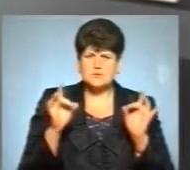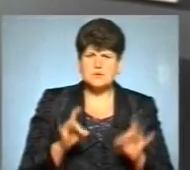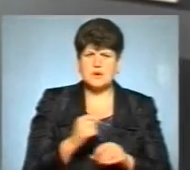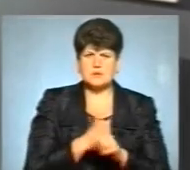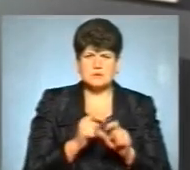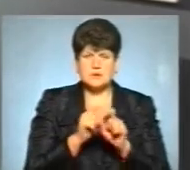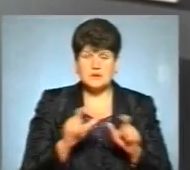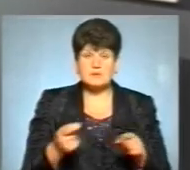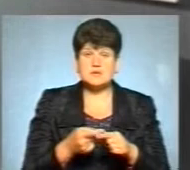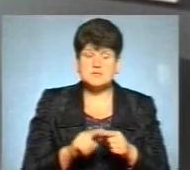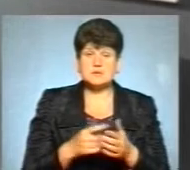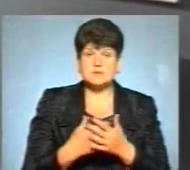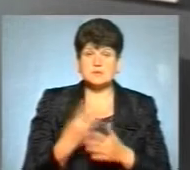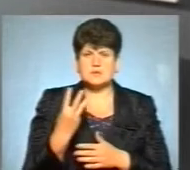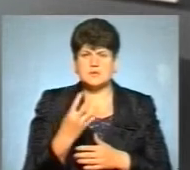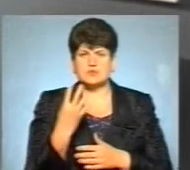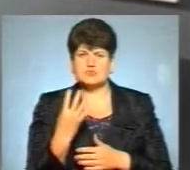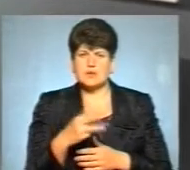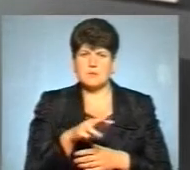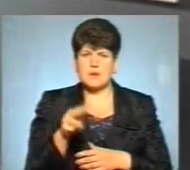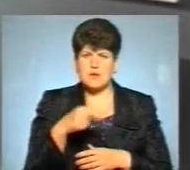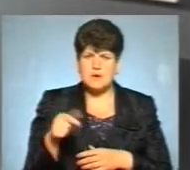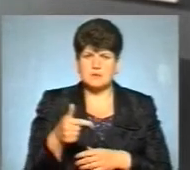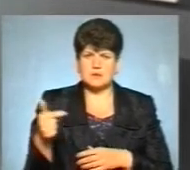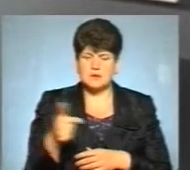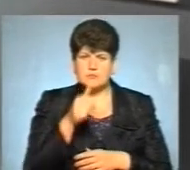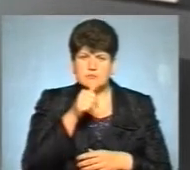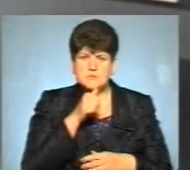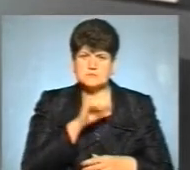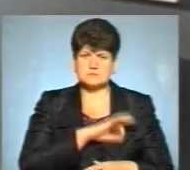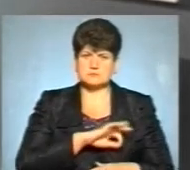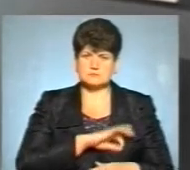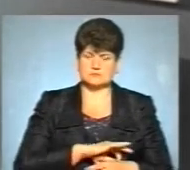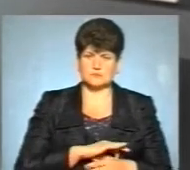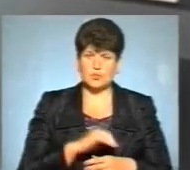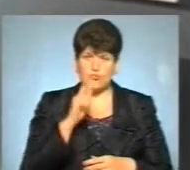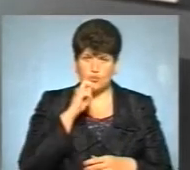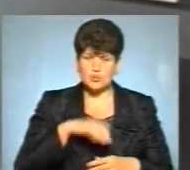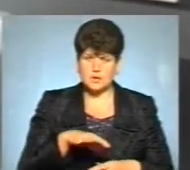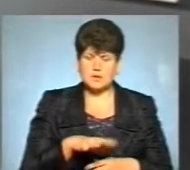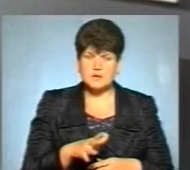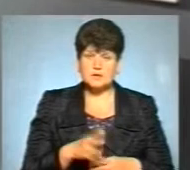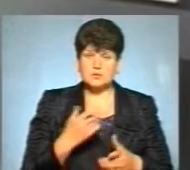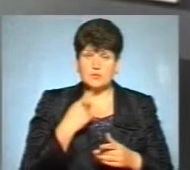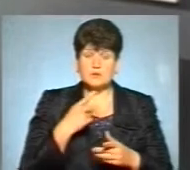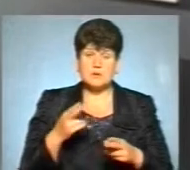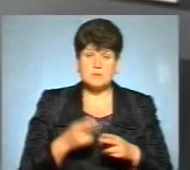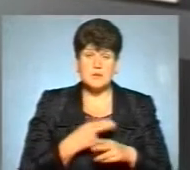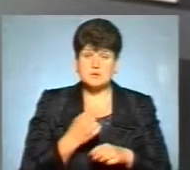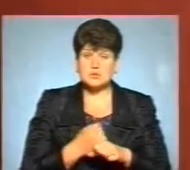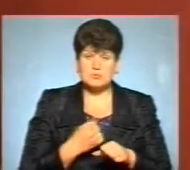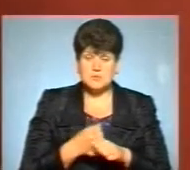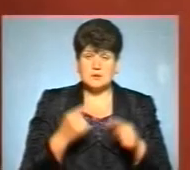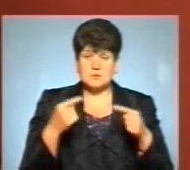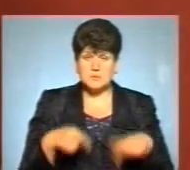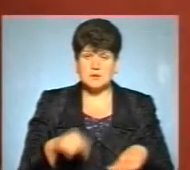– це приблизно 3-4 мільярди в місяць виручки по Україні. Якщо говорити про систему безробіття, падіння